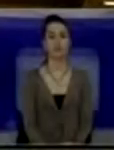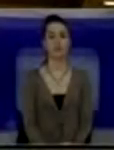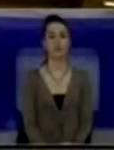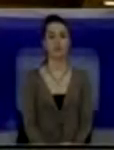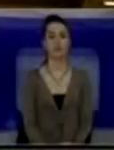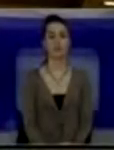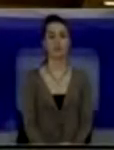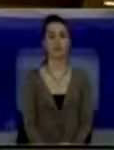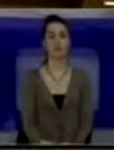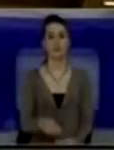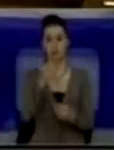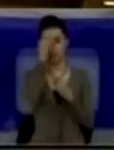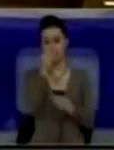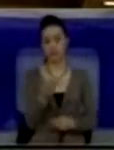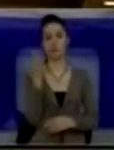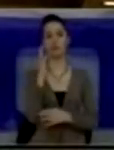Të nderuar